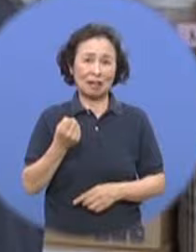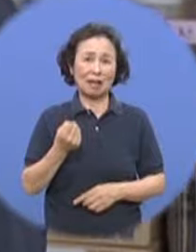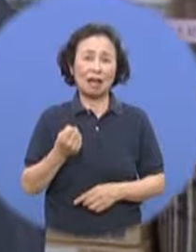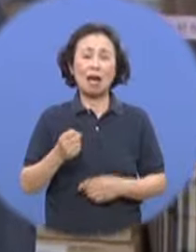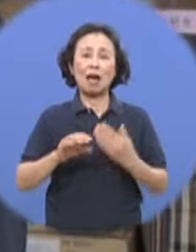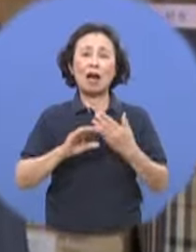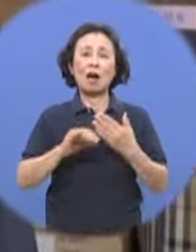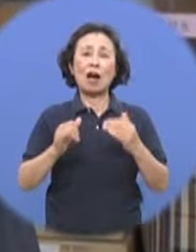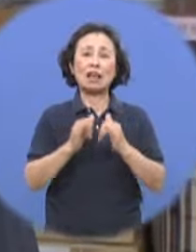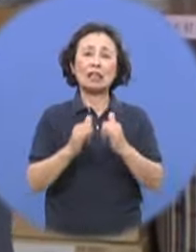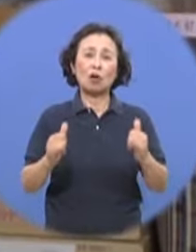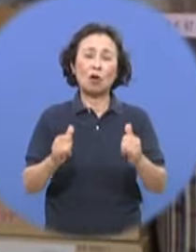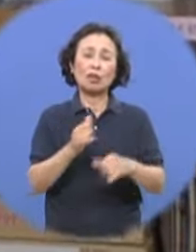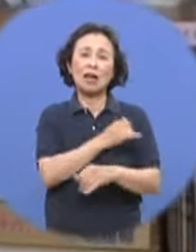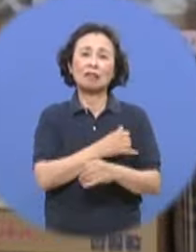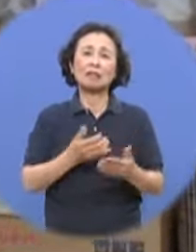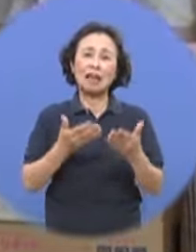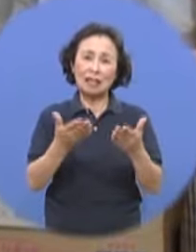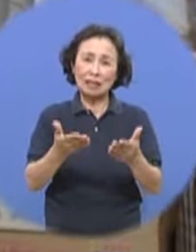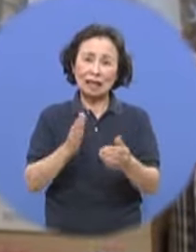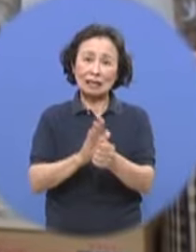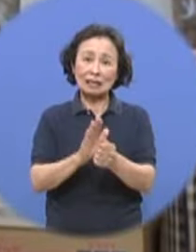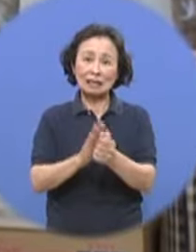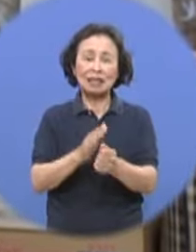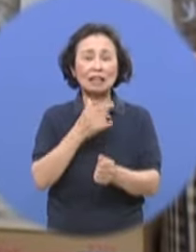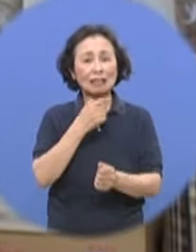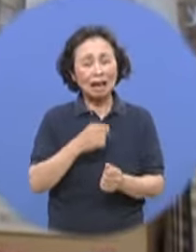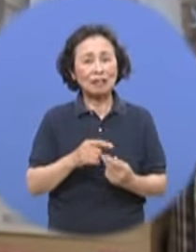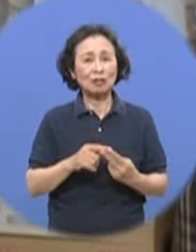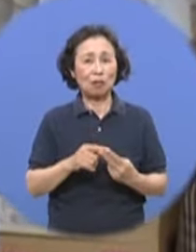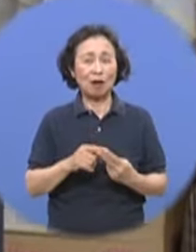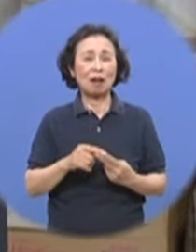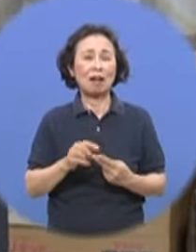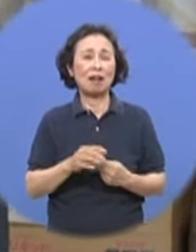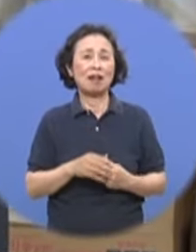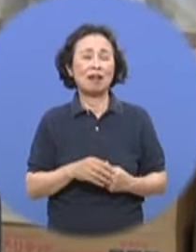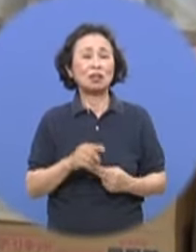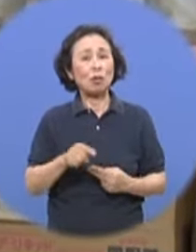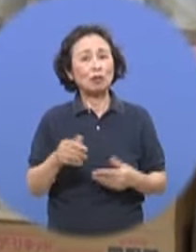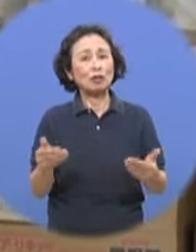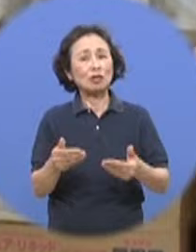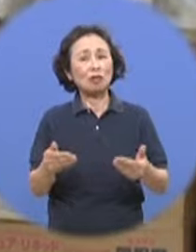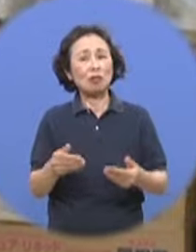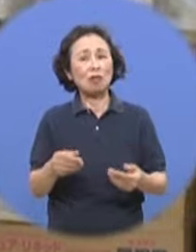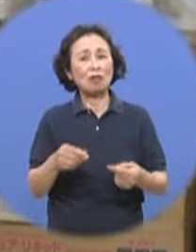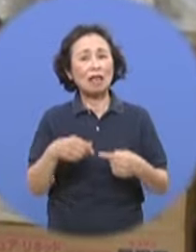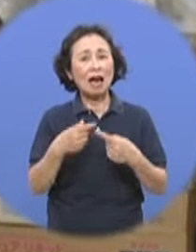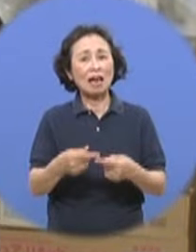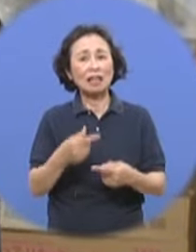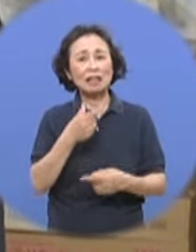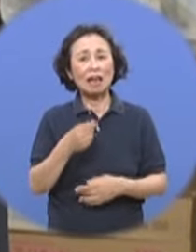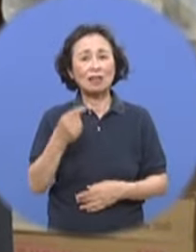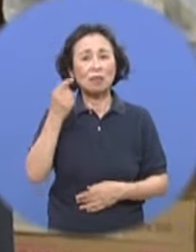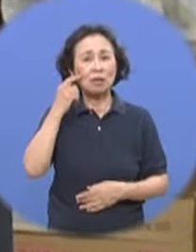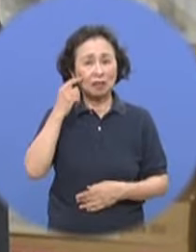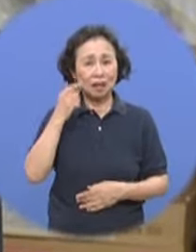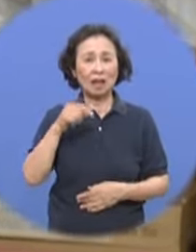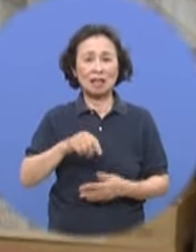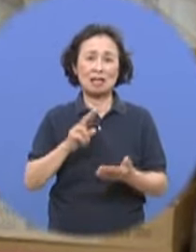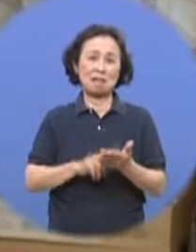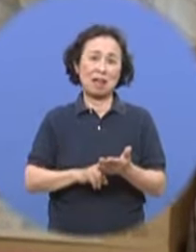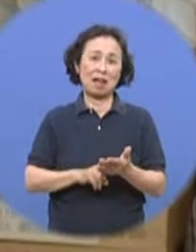に立ちたいとか助けたいとかできればそういう仕事を選びたくて決めました